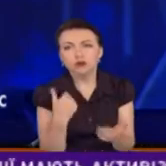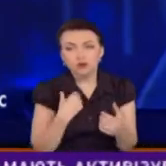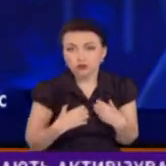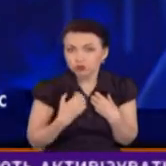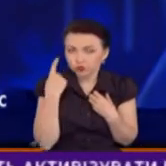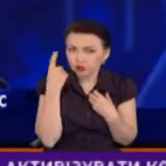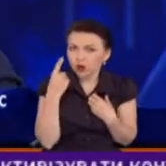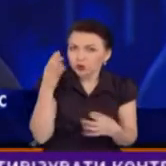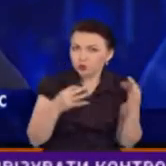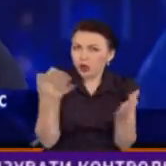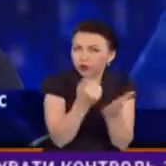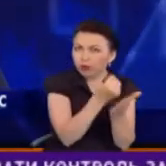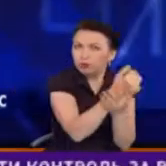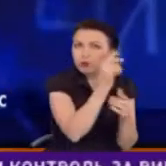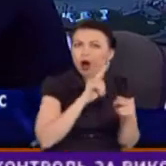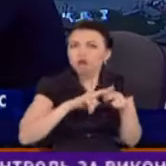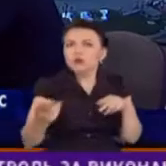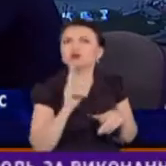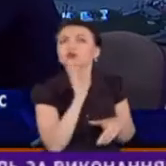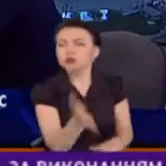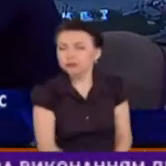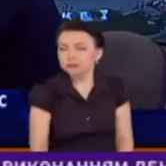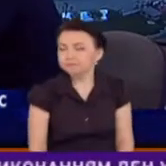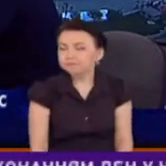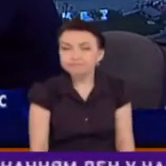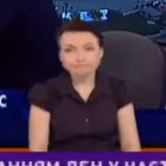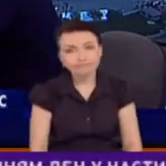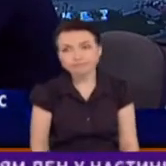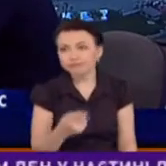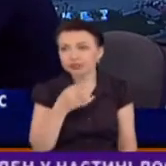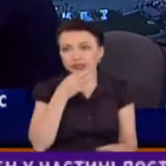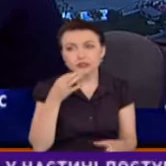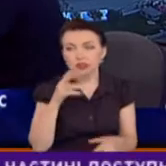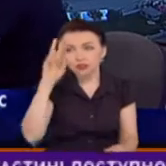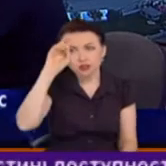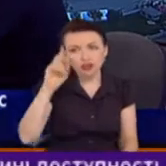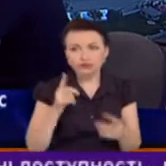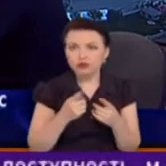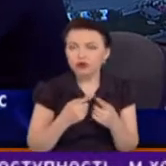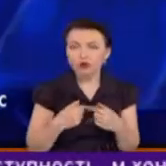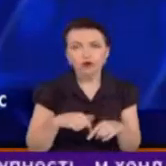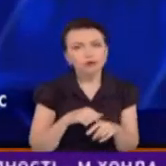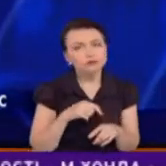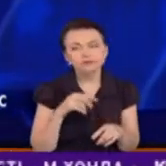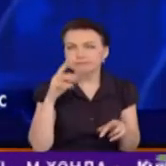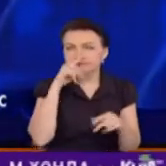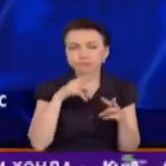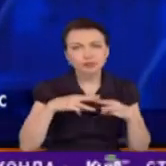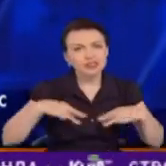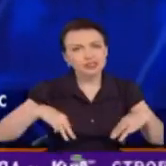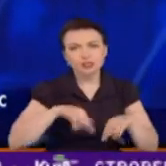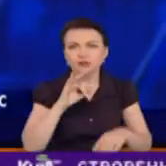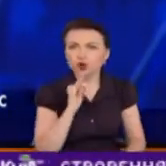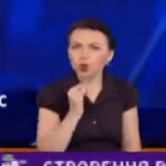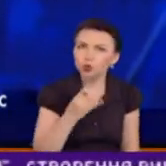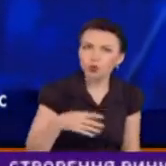це думаю, ми з вами, розумієте? Ми зараз... Тому тут питання однозначно відповідальності державних органів. Міністерства, уряду і Національної комісії.